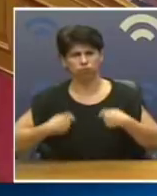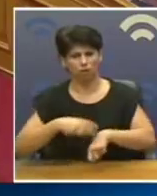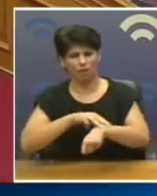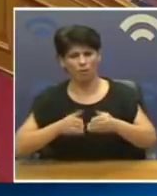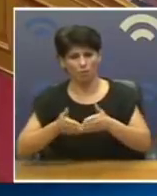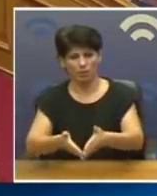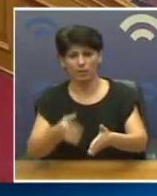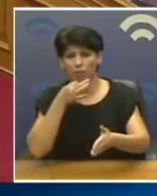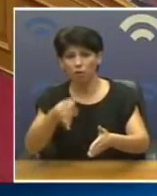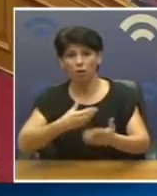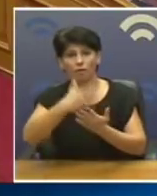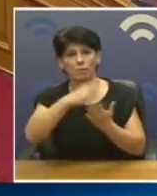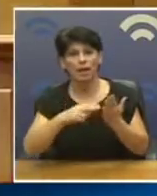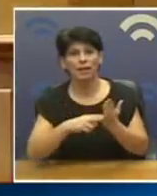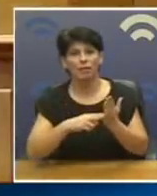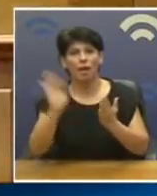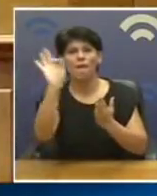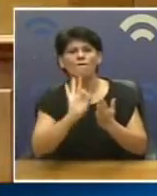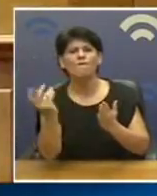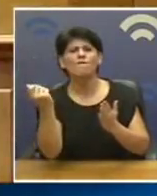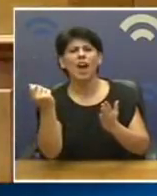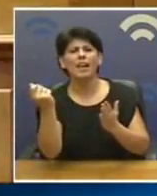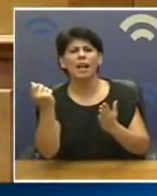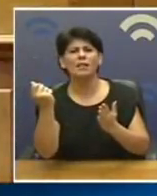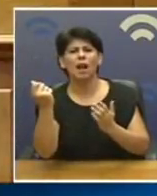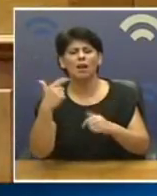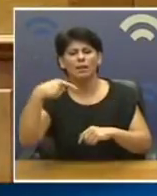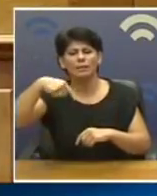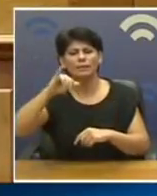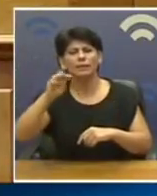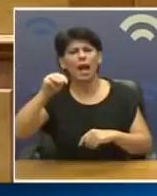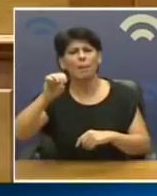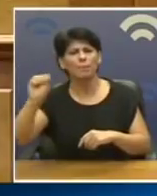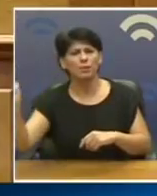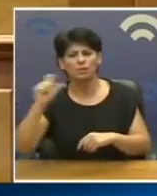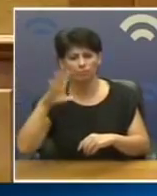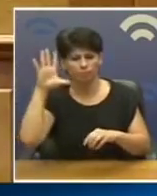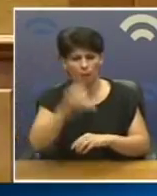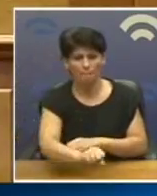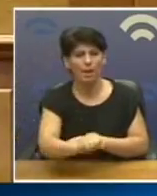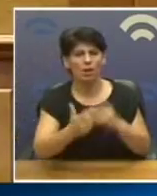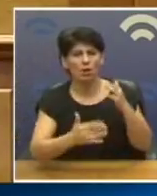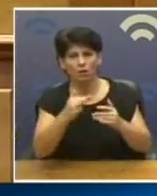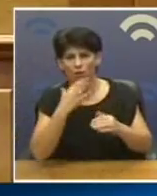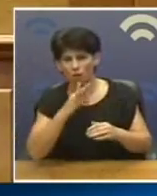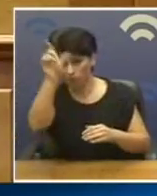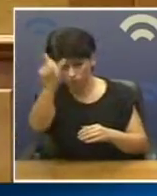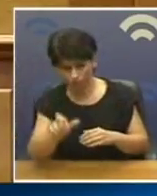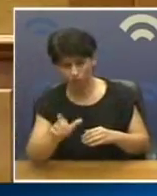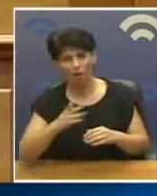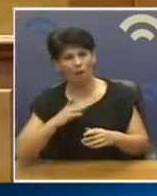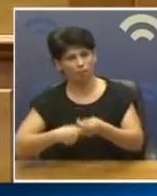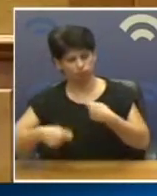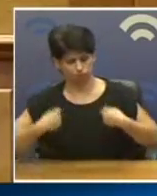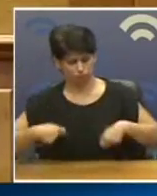εμείς, που έχουν δεσμευτεί λογαριασμοί τους, διότι ελέγχονται για ξέπλυμα χρήματος, αυτούς χαρακτηρίζεται